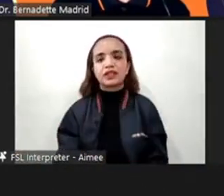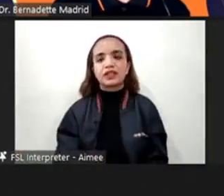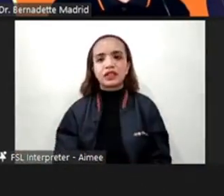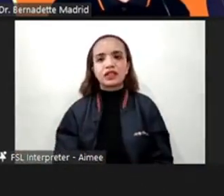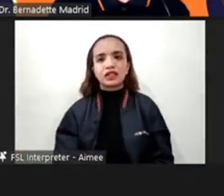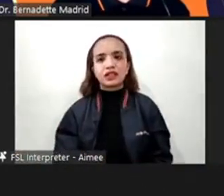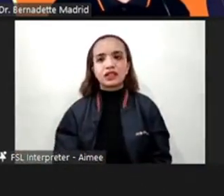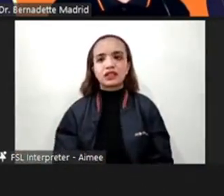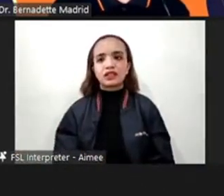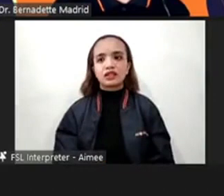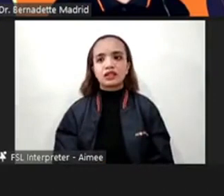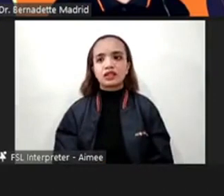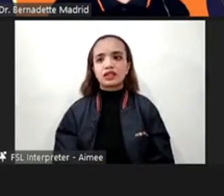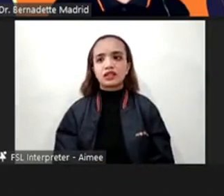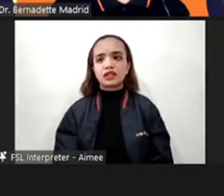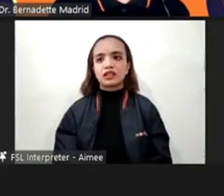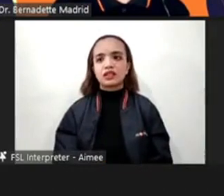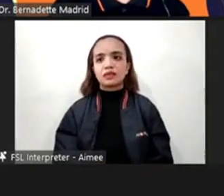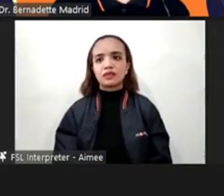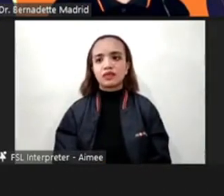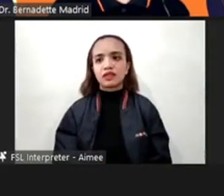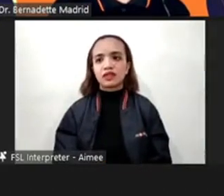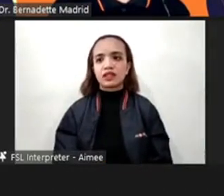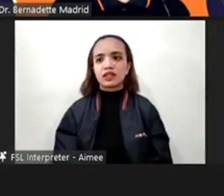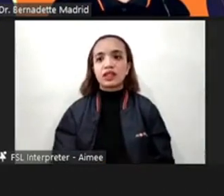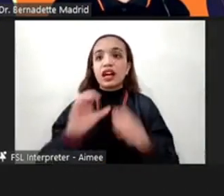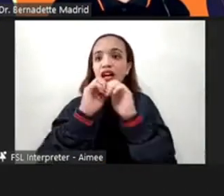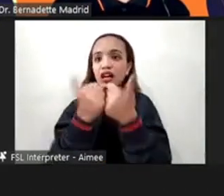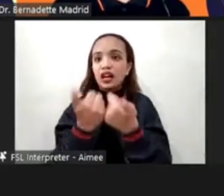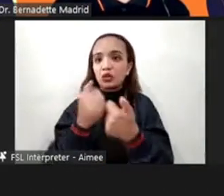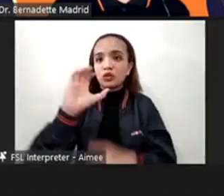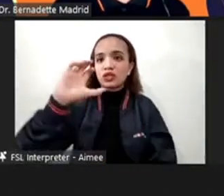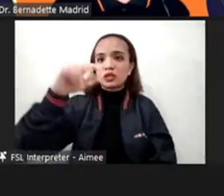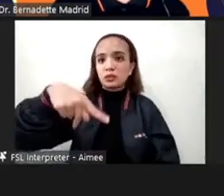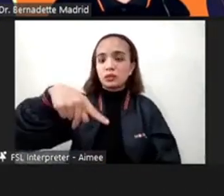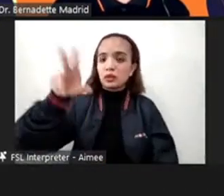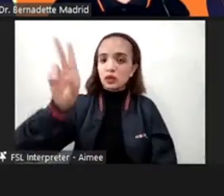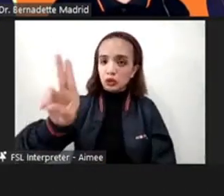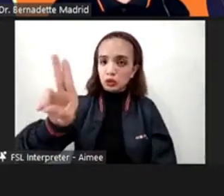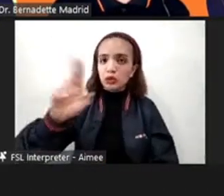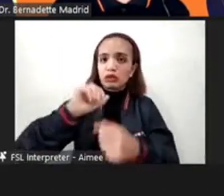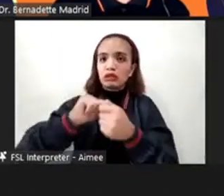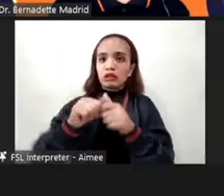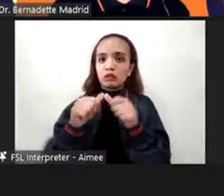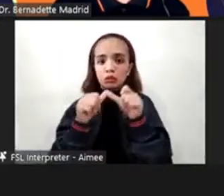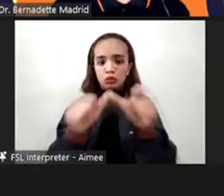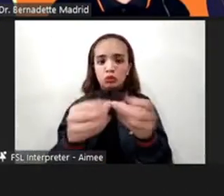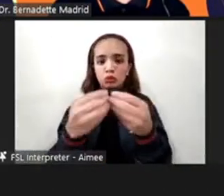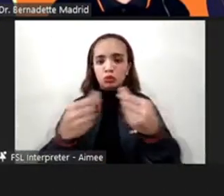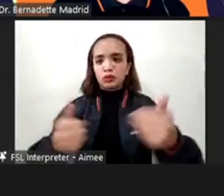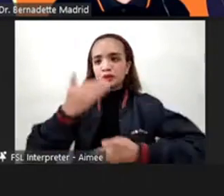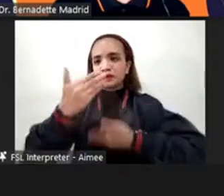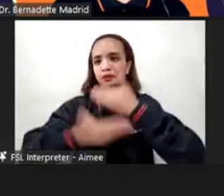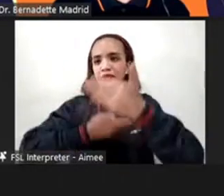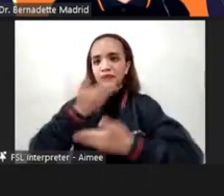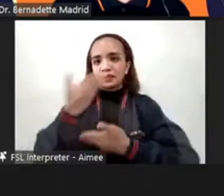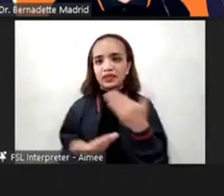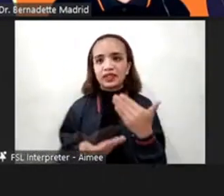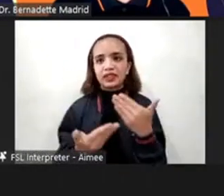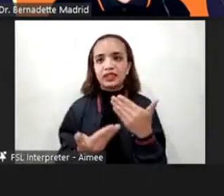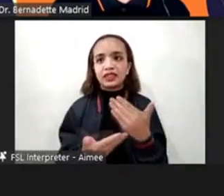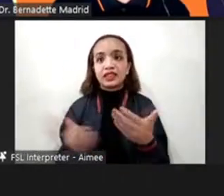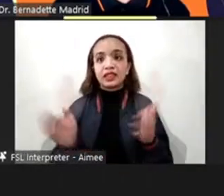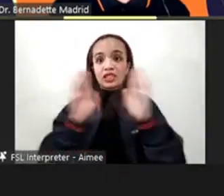ba nakapag-cope yung CPU dito sa pandemic na ito? Kasi kahit yung mga taong tumutulong, kailangan din ng